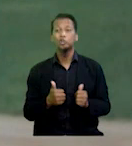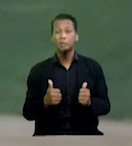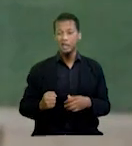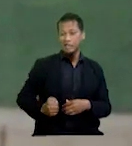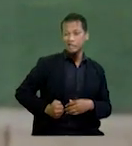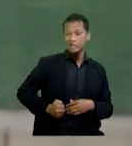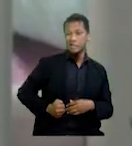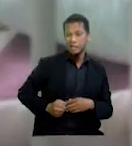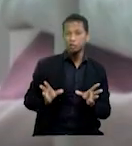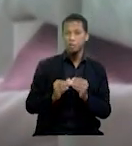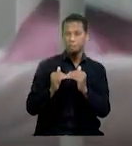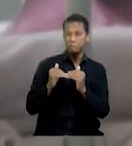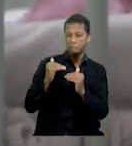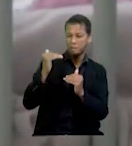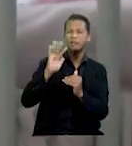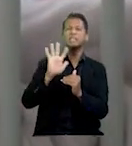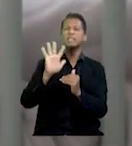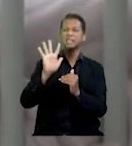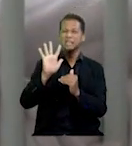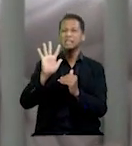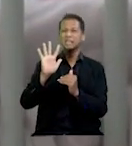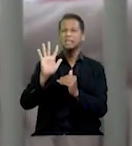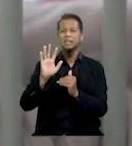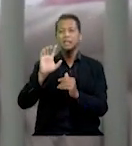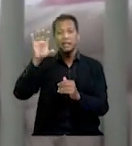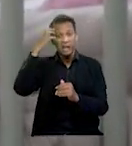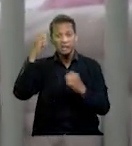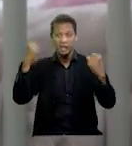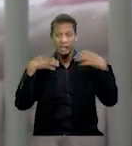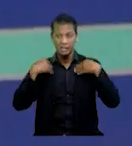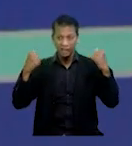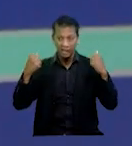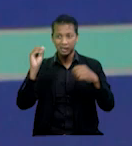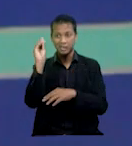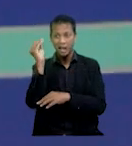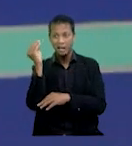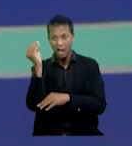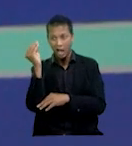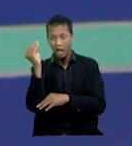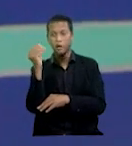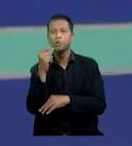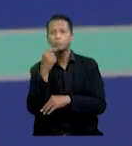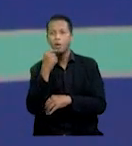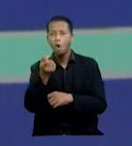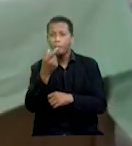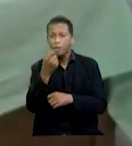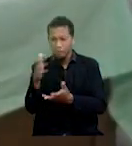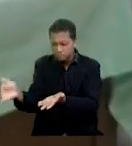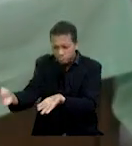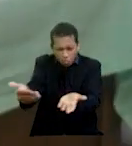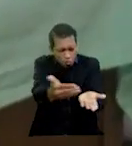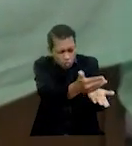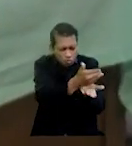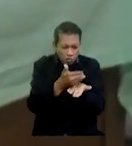Dinas Kesehatan DKI Jakarta telah melakukan karantina sementara terhadap daftar obat sirup yang mengandung etilen glikol dan dietilen